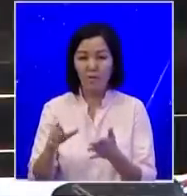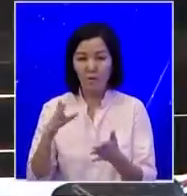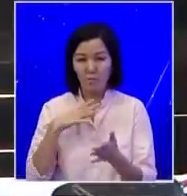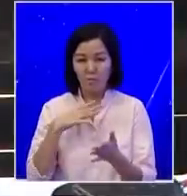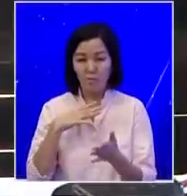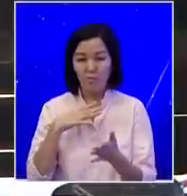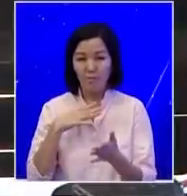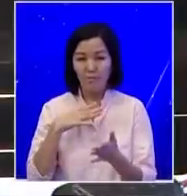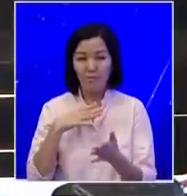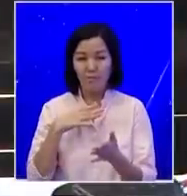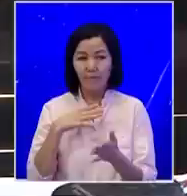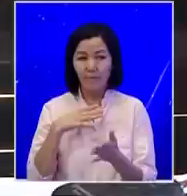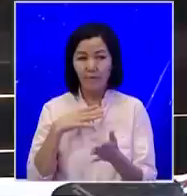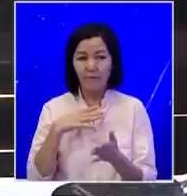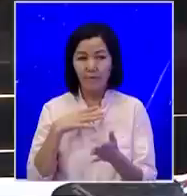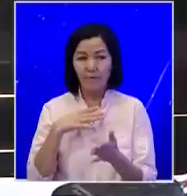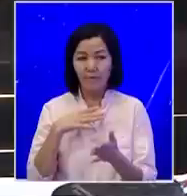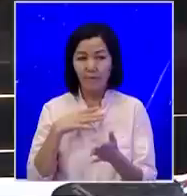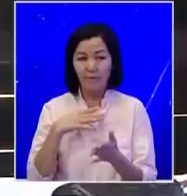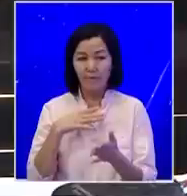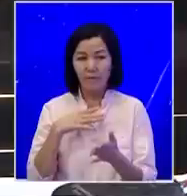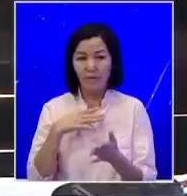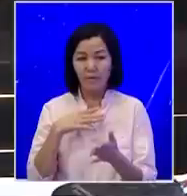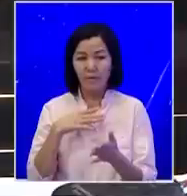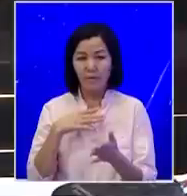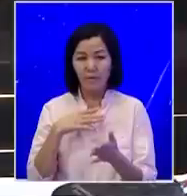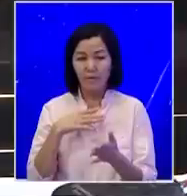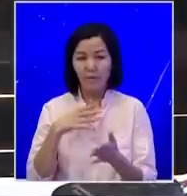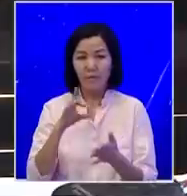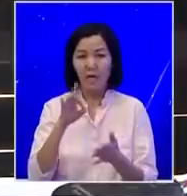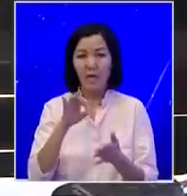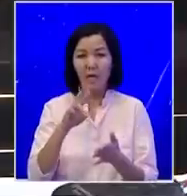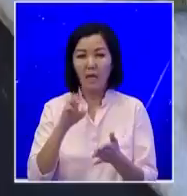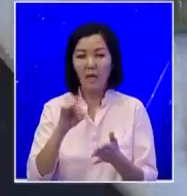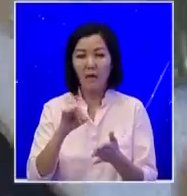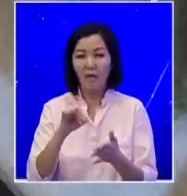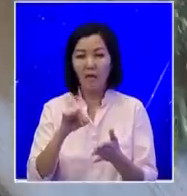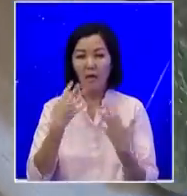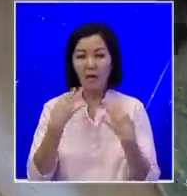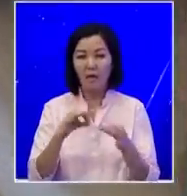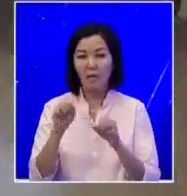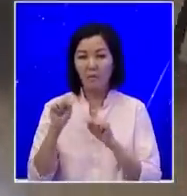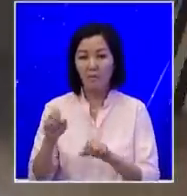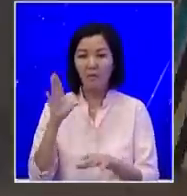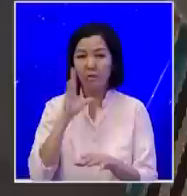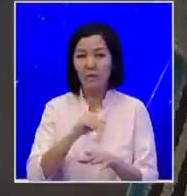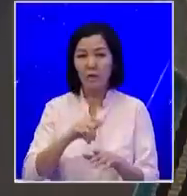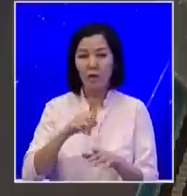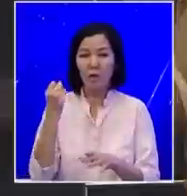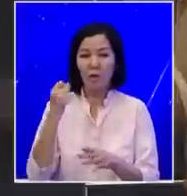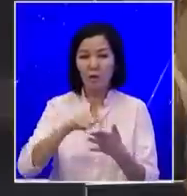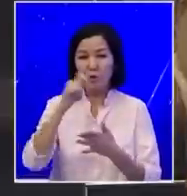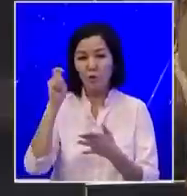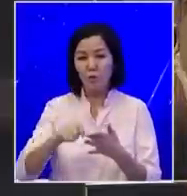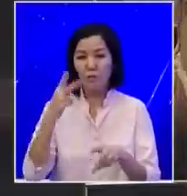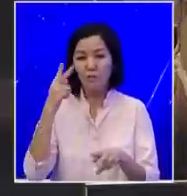қатыстым. Факты. Сөйтіп Риганы асып өзет еттік. Біз соғыс біткеннен кейін Японияға